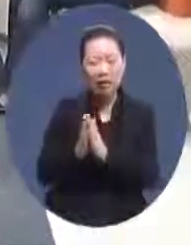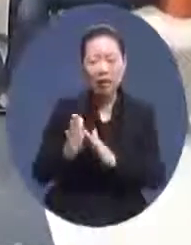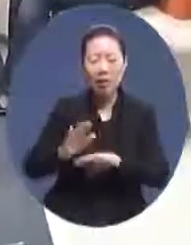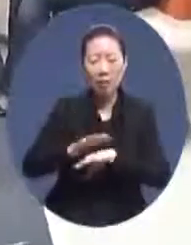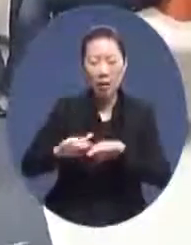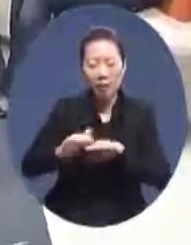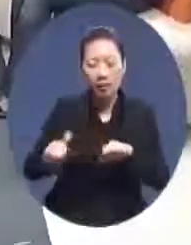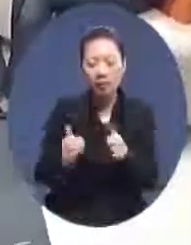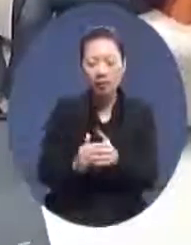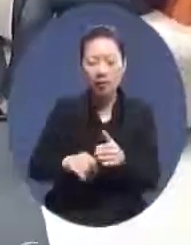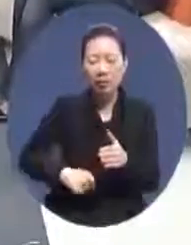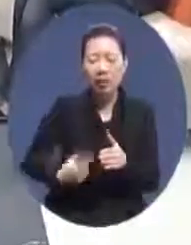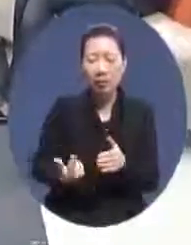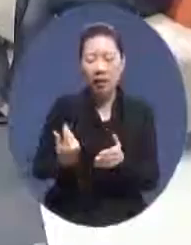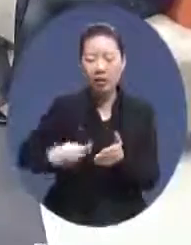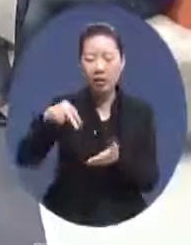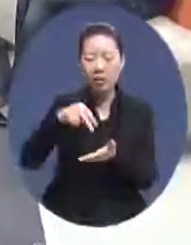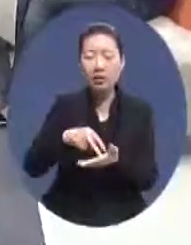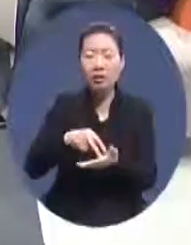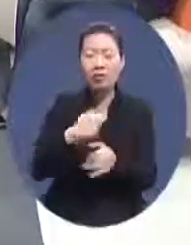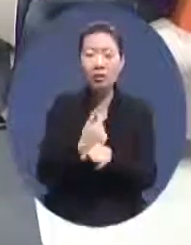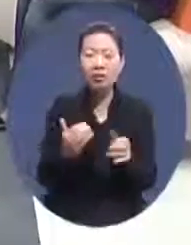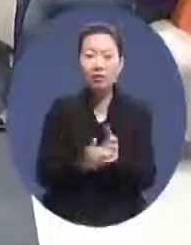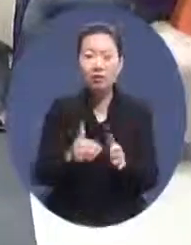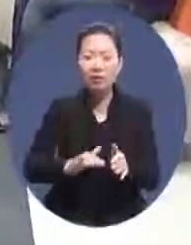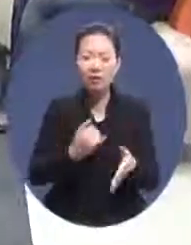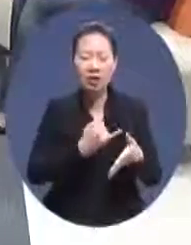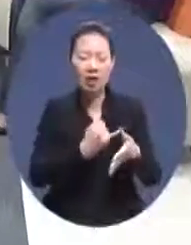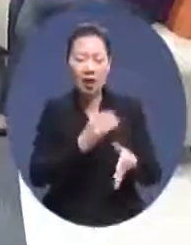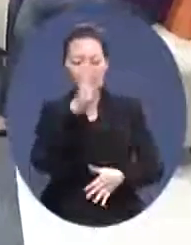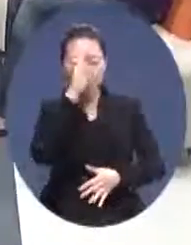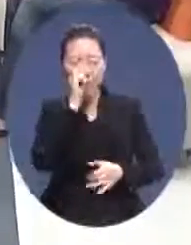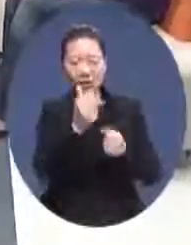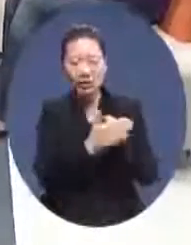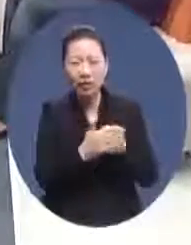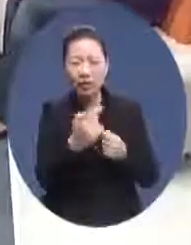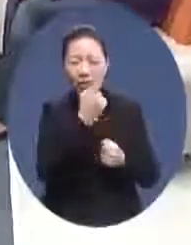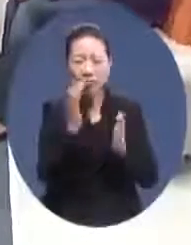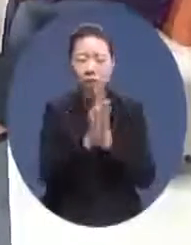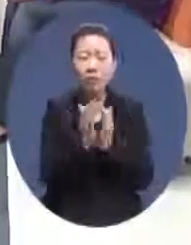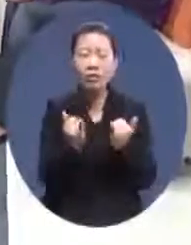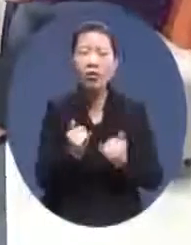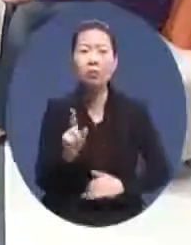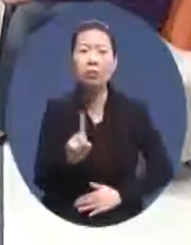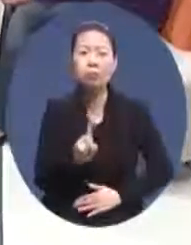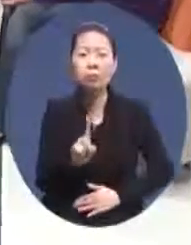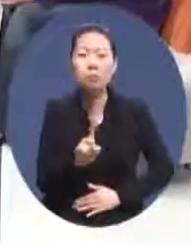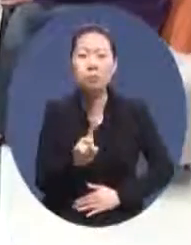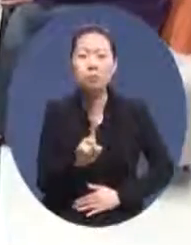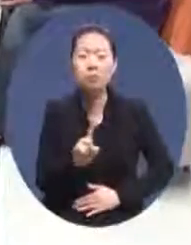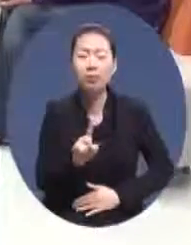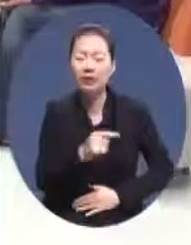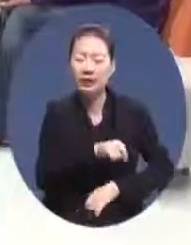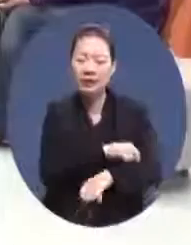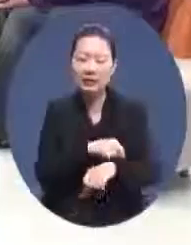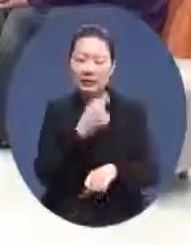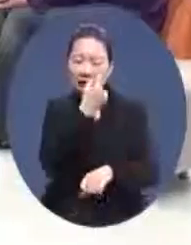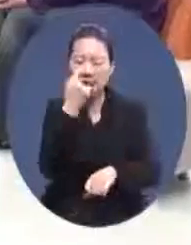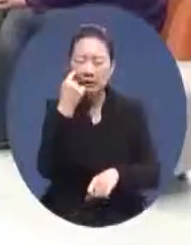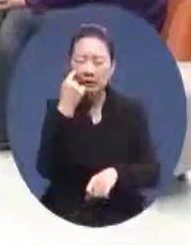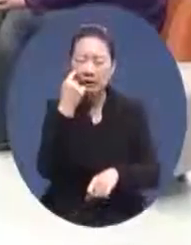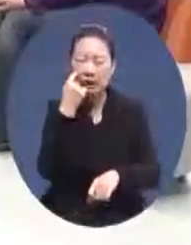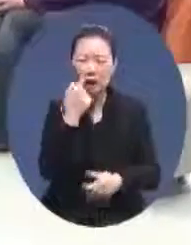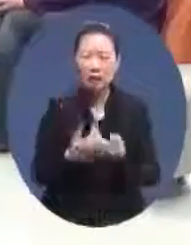하신 분인데 애가 덜커덩 아프니까 이제 그런 면에서는 이제 그런 본인의 어떤 그 아주 그 특징적인 부분하고 이렇게